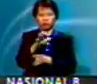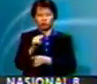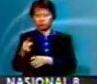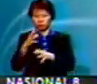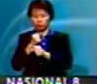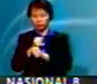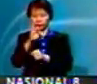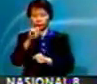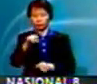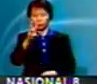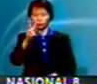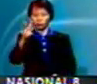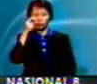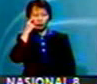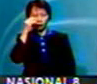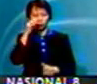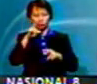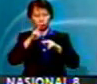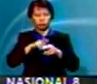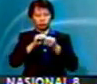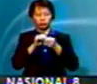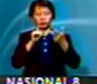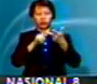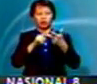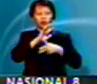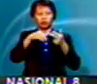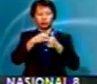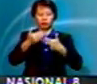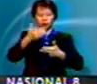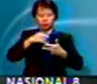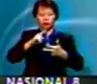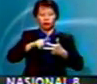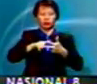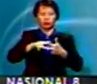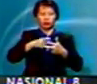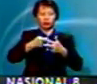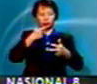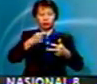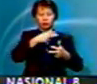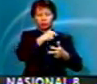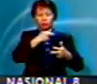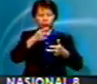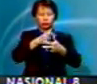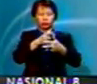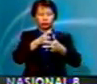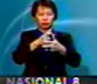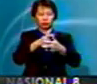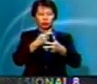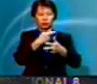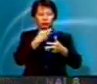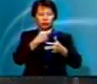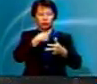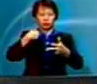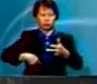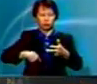mengumpul 9.62 mata untuk menduduki tangga ketiga keseluruhan di belakang Wasni Juwita Niza dari Indonesia dan atlet Cina Wei